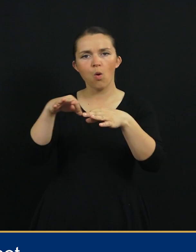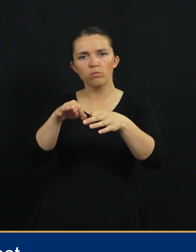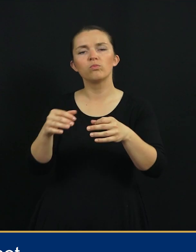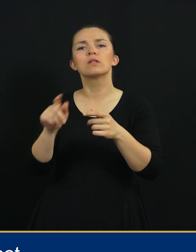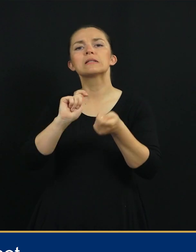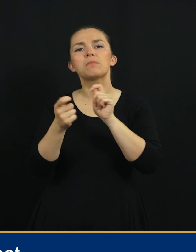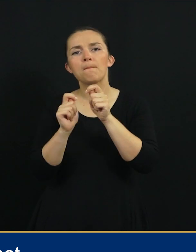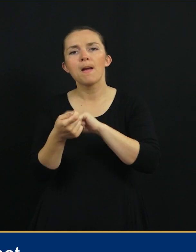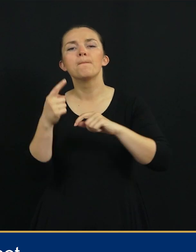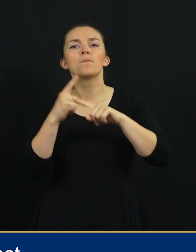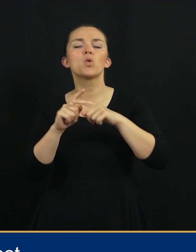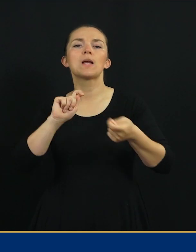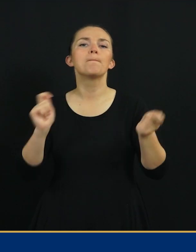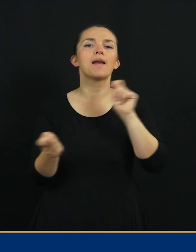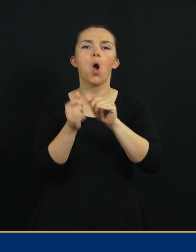in preoblikovanja.